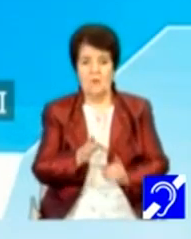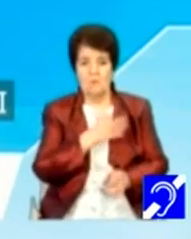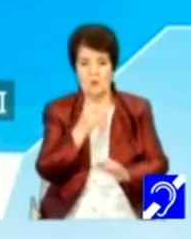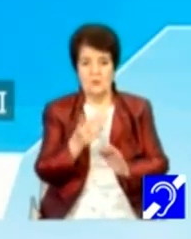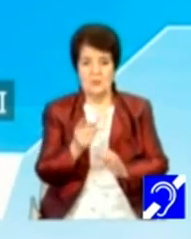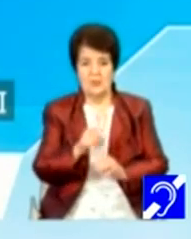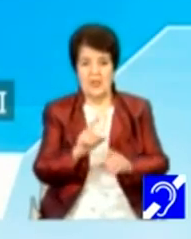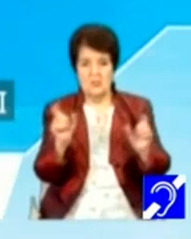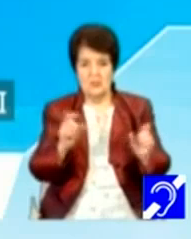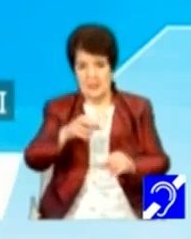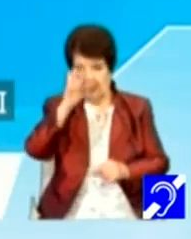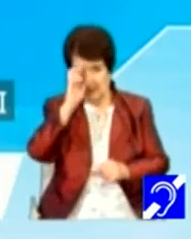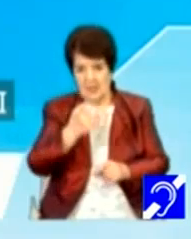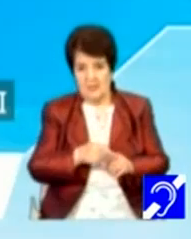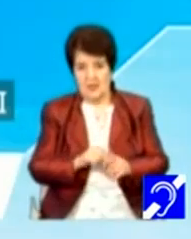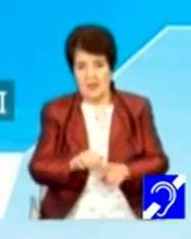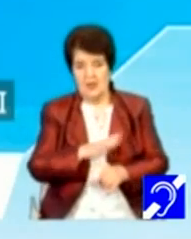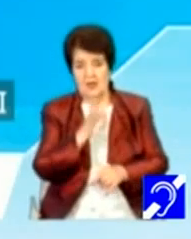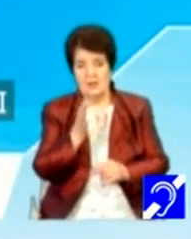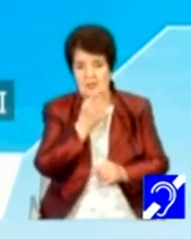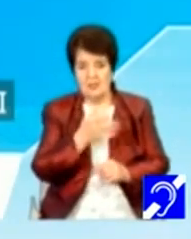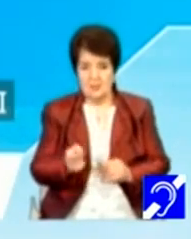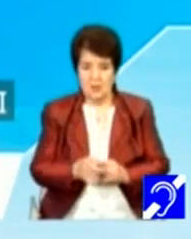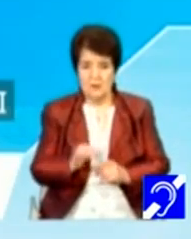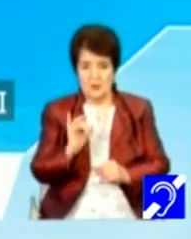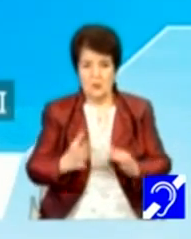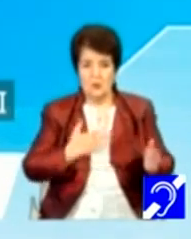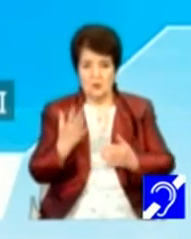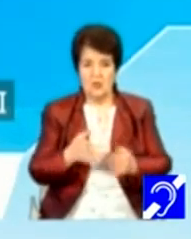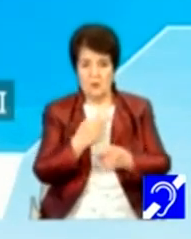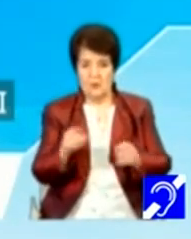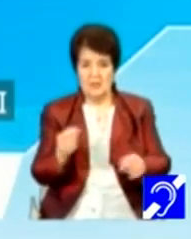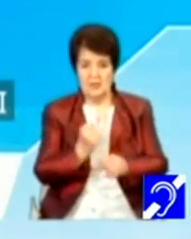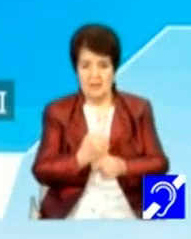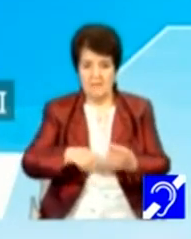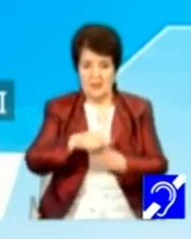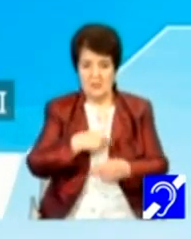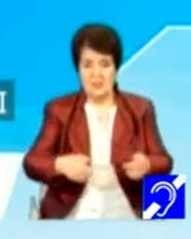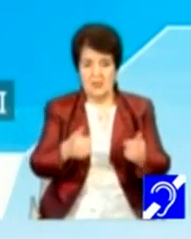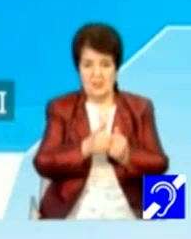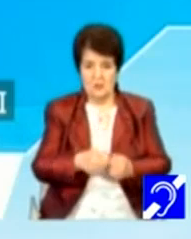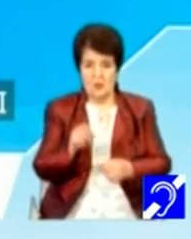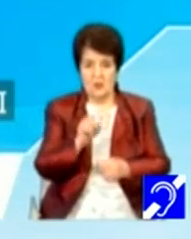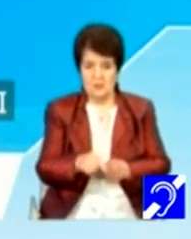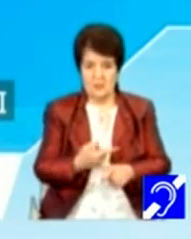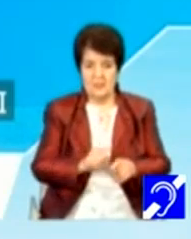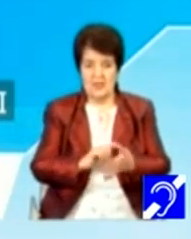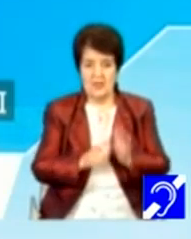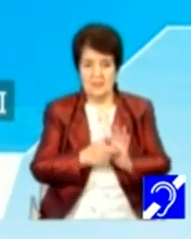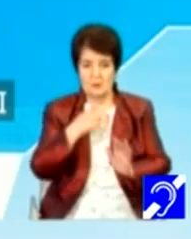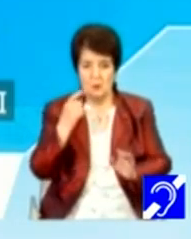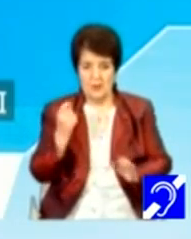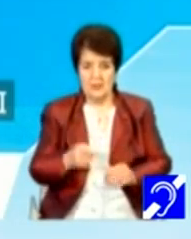persecutați de anumite agenții de stat care le-au tot cerut mită de-a lungul timpului, și încurajăm și alți oameni de afaceri să ne se alăture pentru ca să schimbăm această clasă